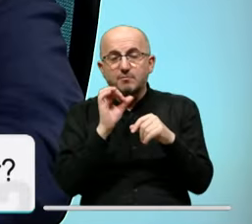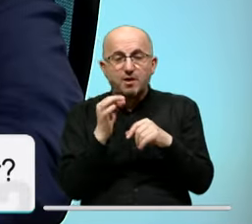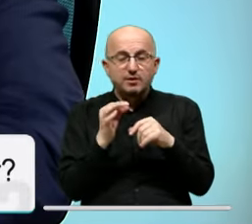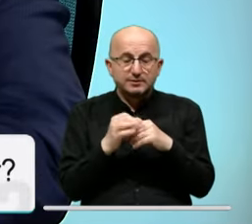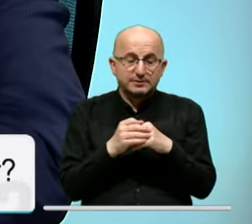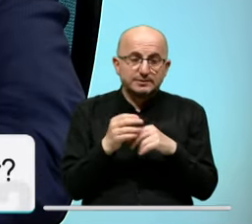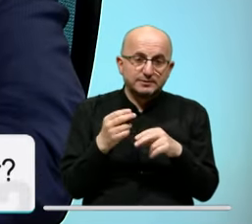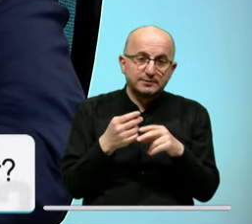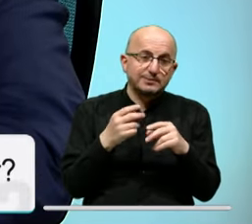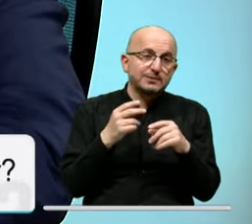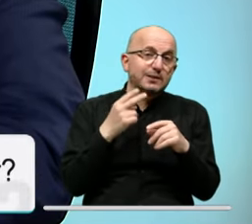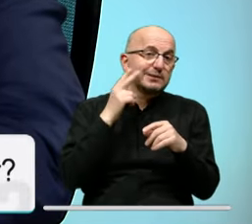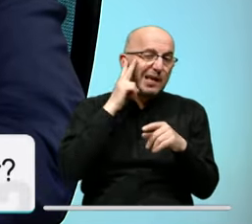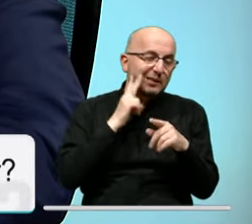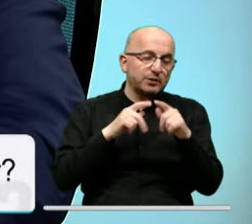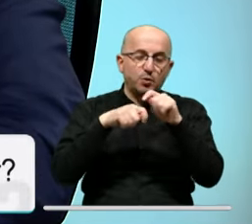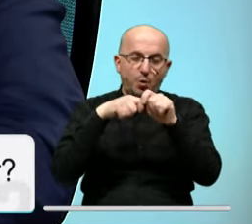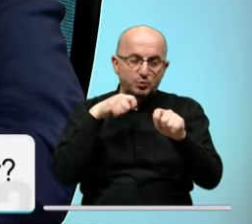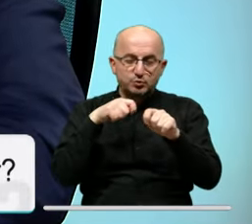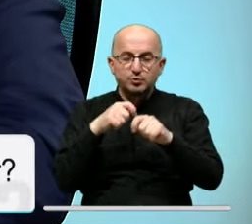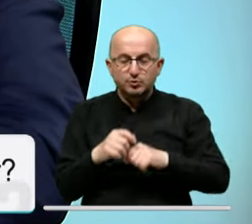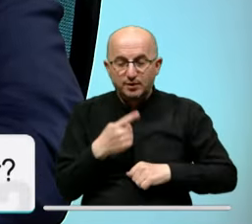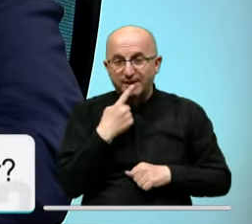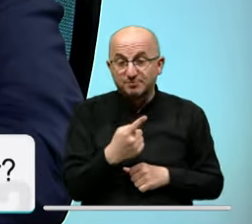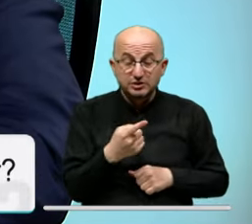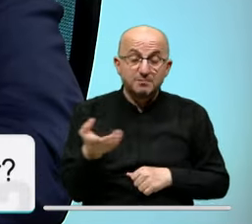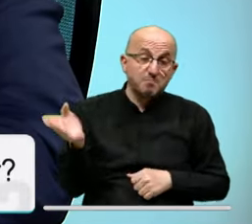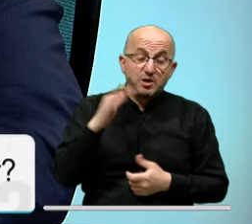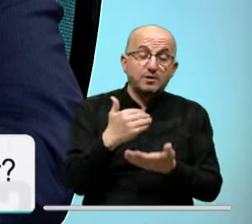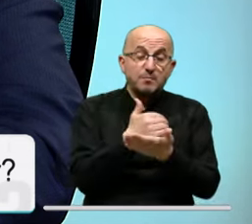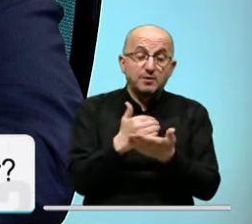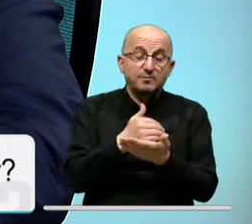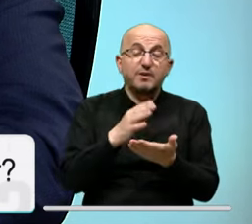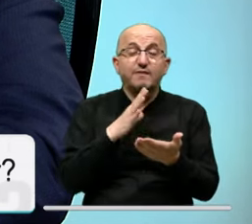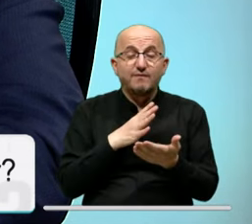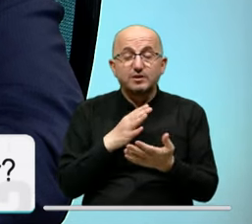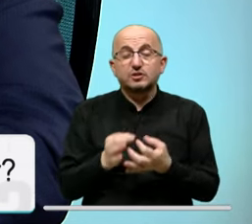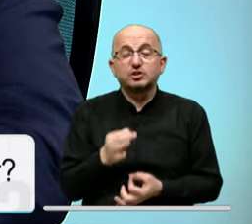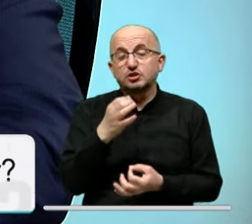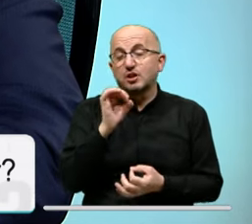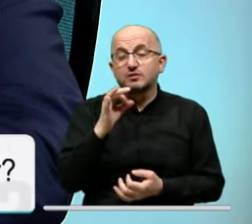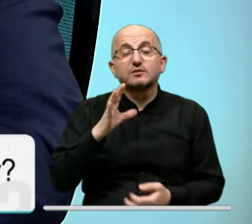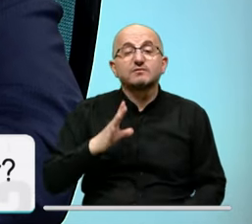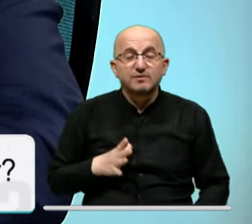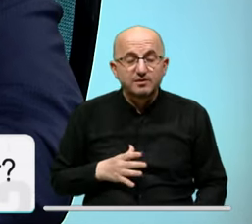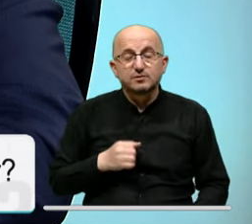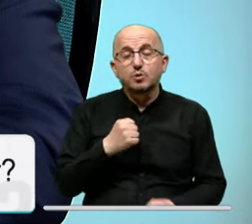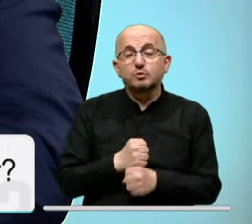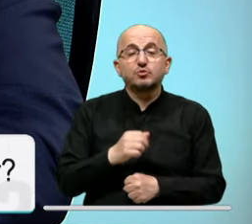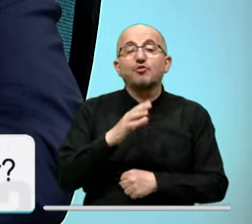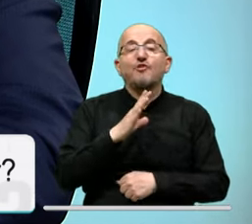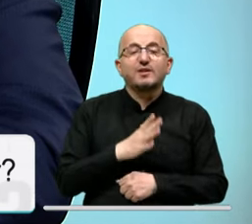değeri nisap tır demiştik Dolayısıyla Başka birikimler varsa kişinin altını varsa gümüşü